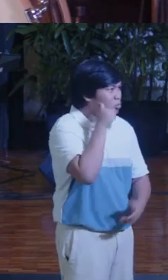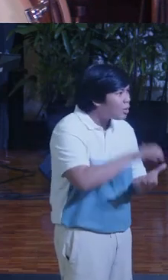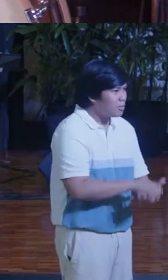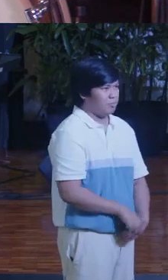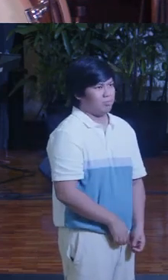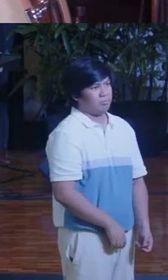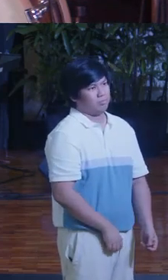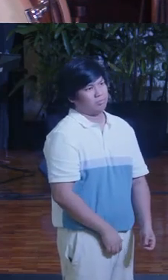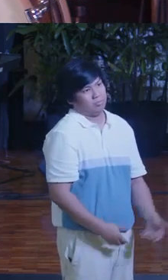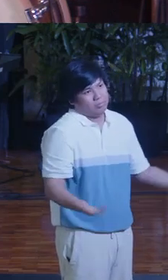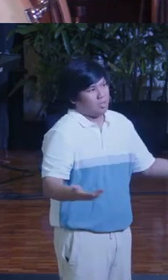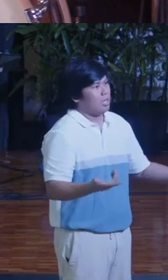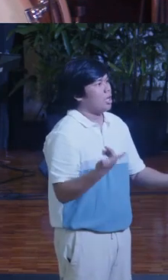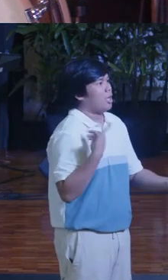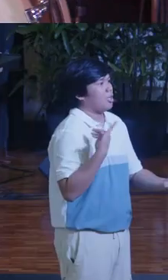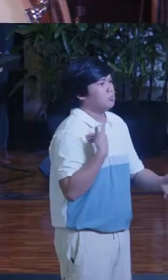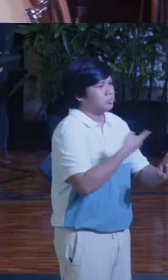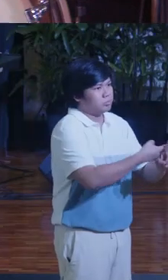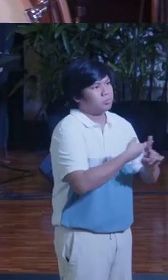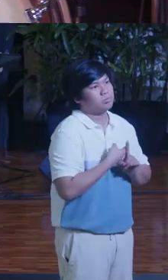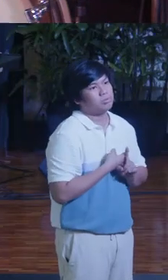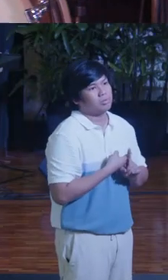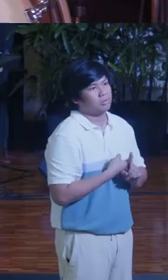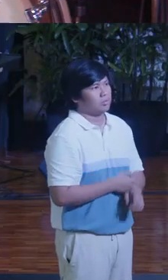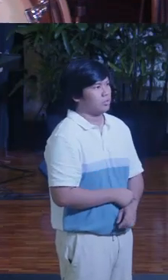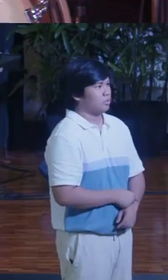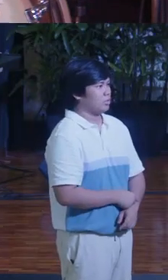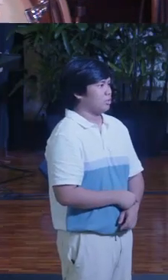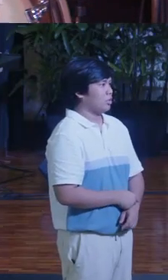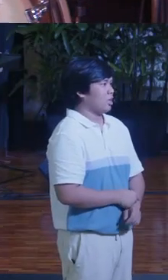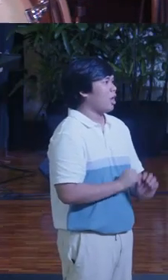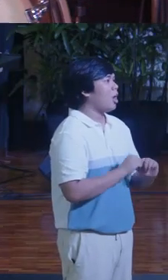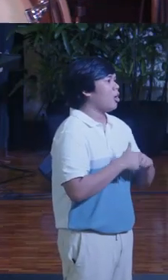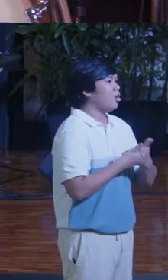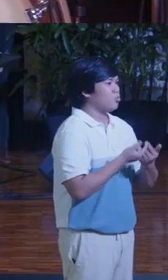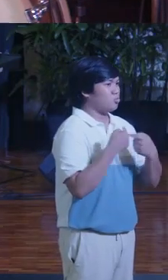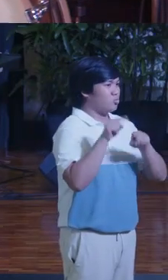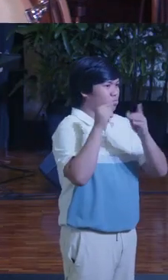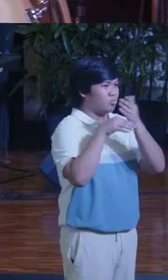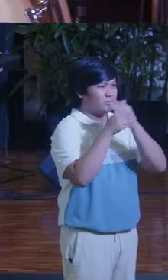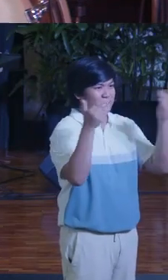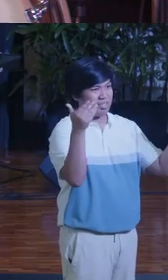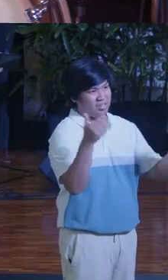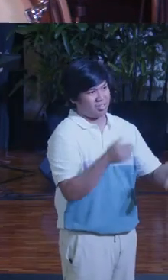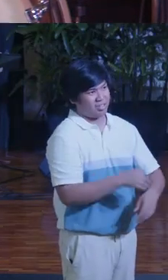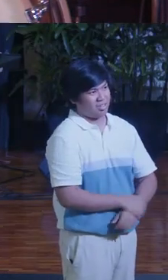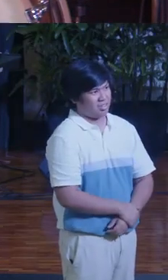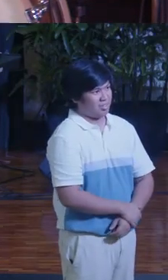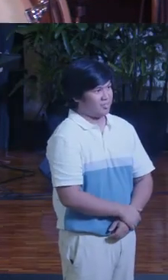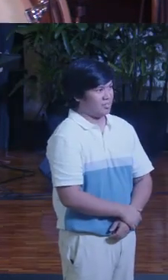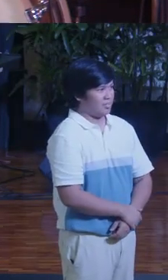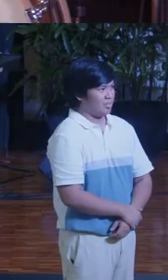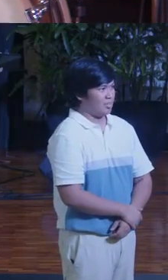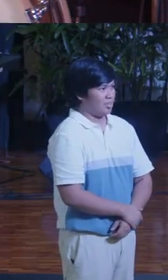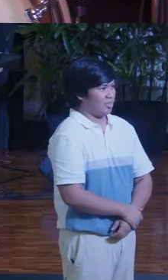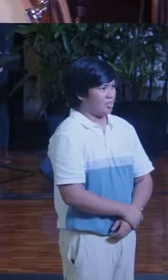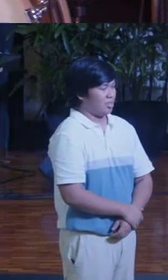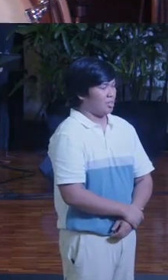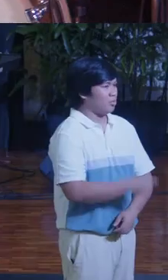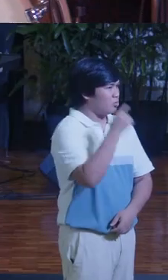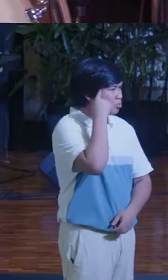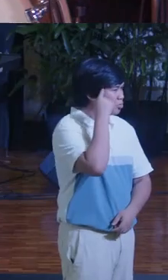Sila ay napapaalipin pa rin sa kaligtasan sa pamamagitan ng faith plus